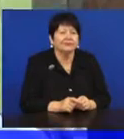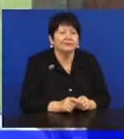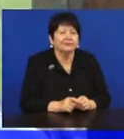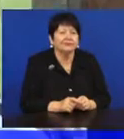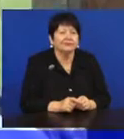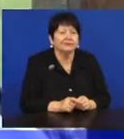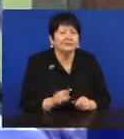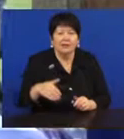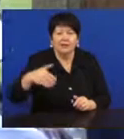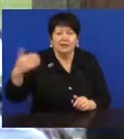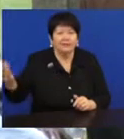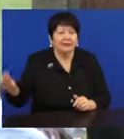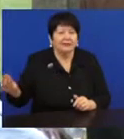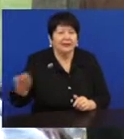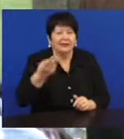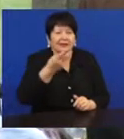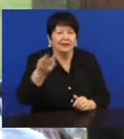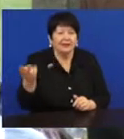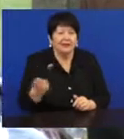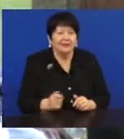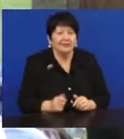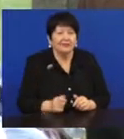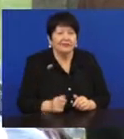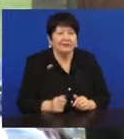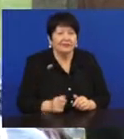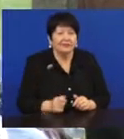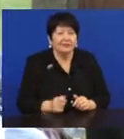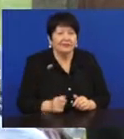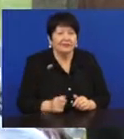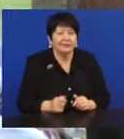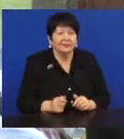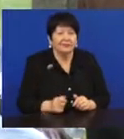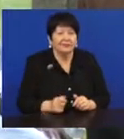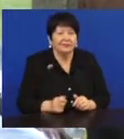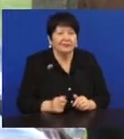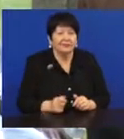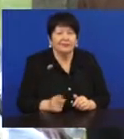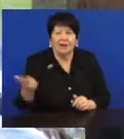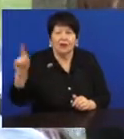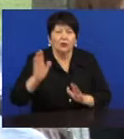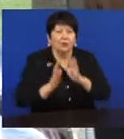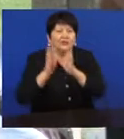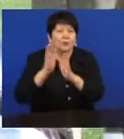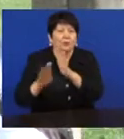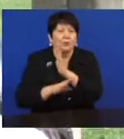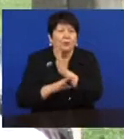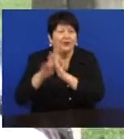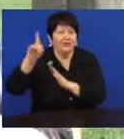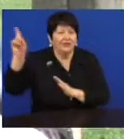zi. Pentru că o papia ca vineți unii rândul este ea acasă. Unii rândul este ea acasă. Dacă unii scopași și vine de